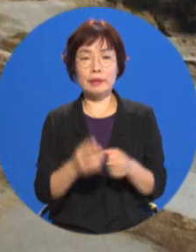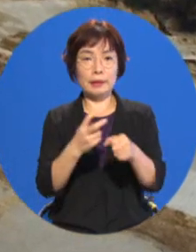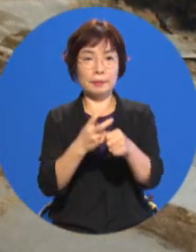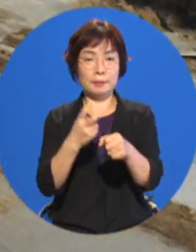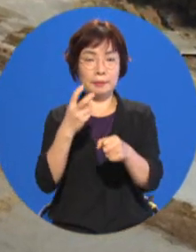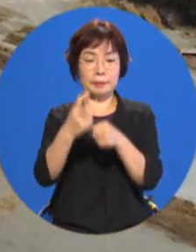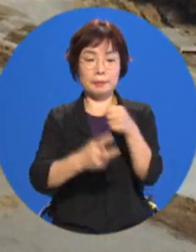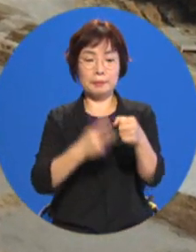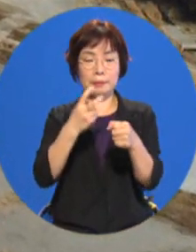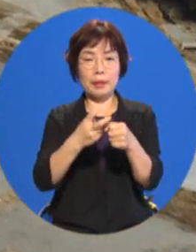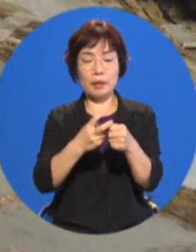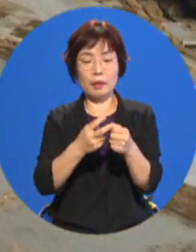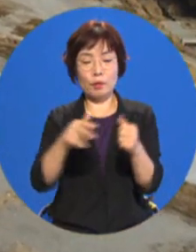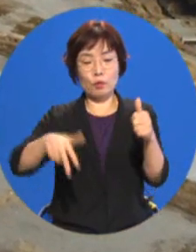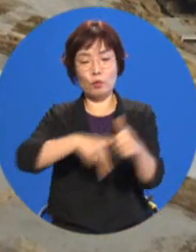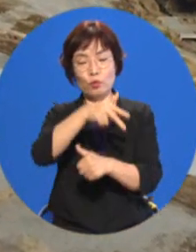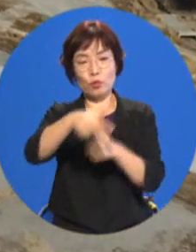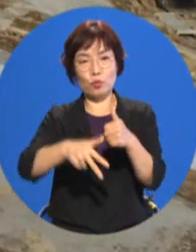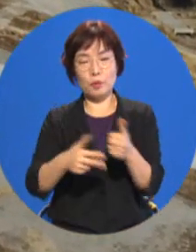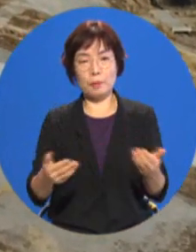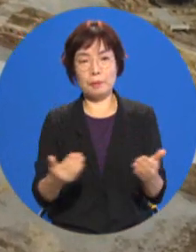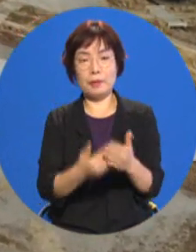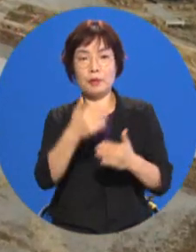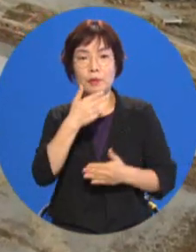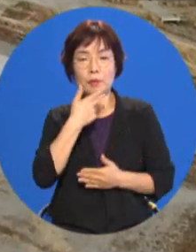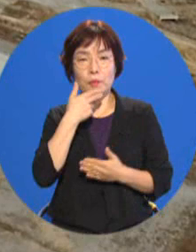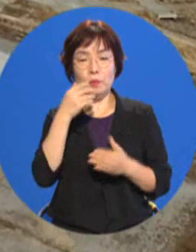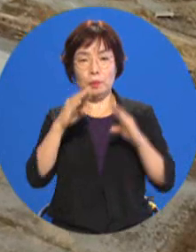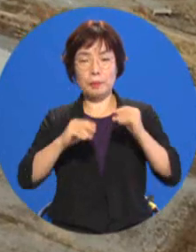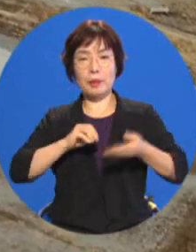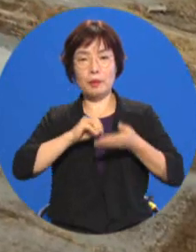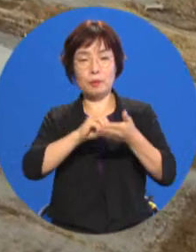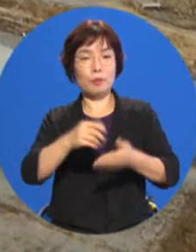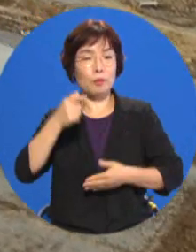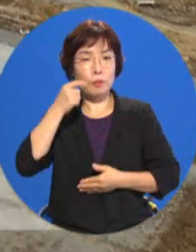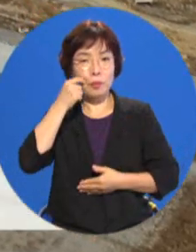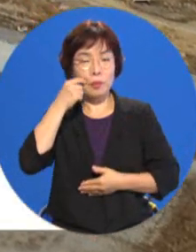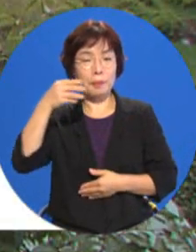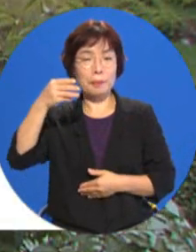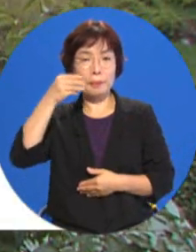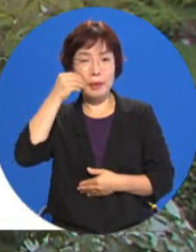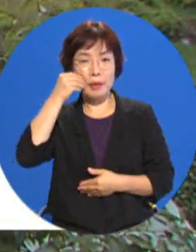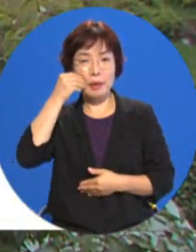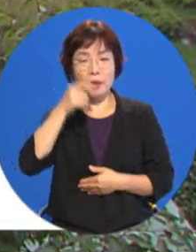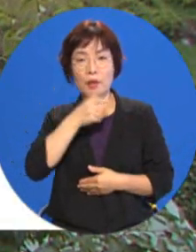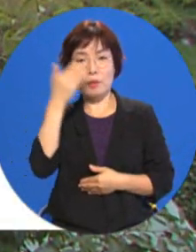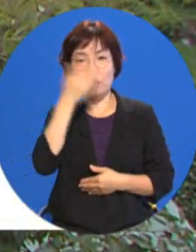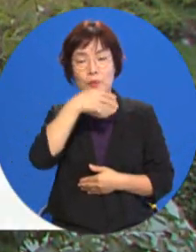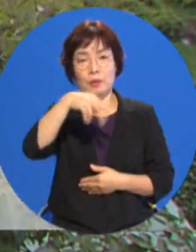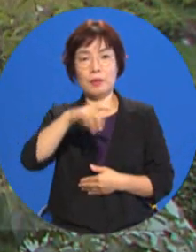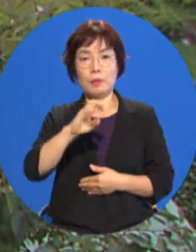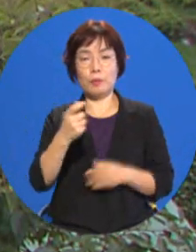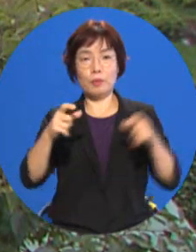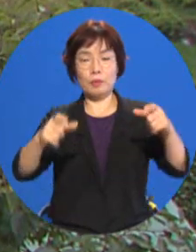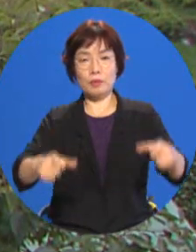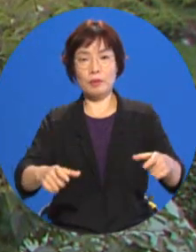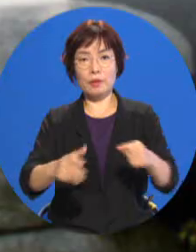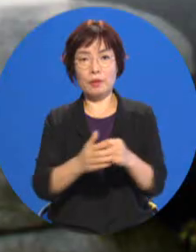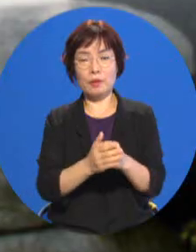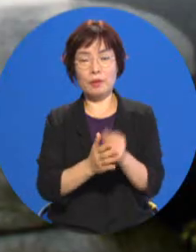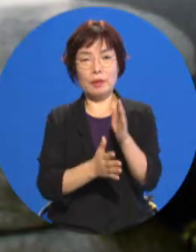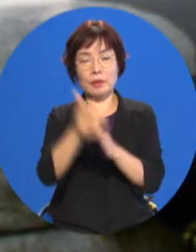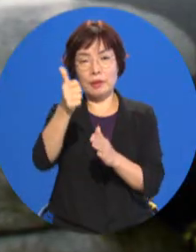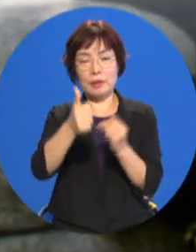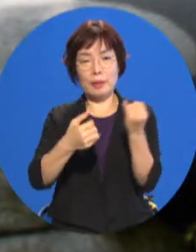20년간 기반시설이 없어 토지 등록도 못한 채 방치되던 여수 상포지구. 감사원은 당시 시장의 조카